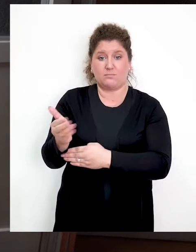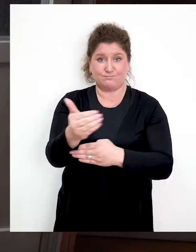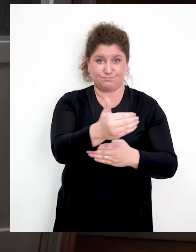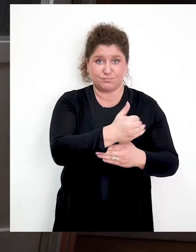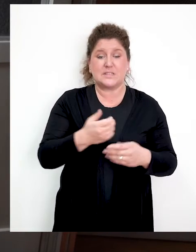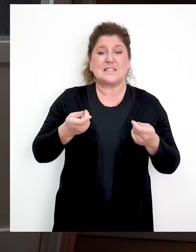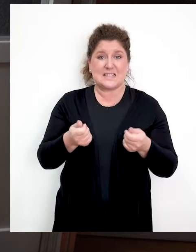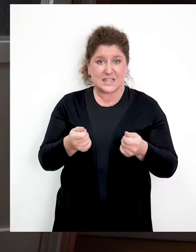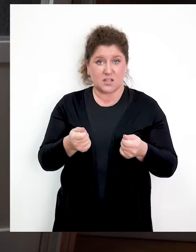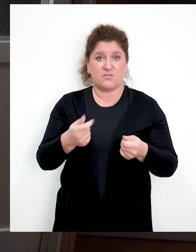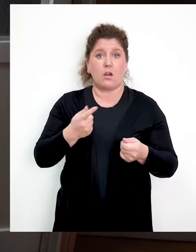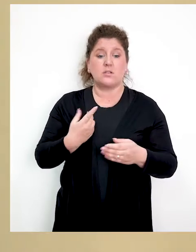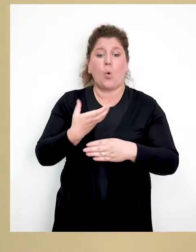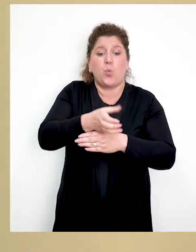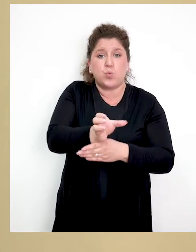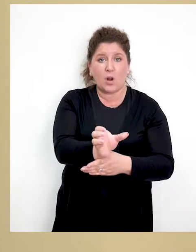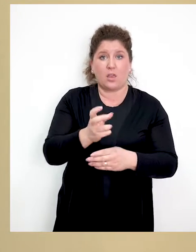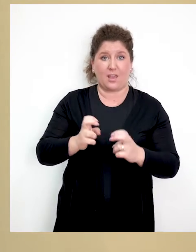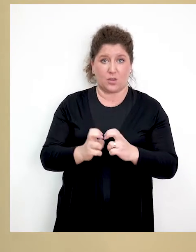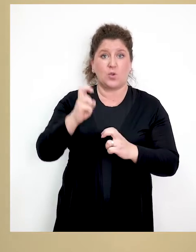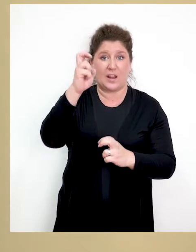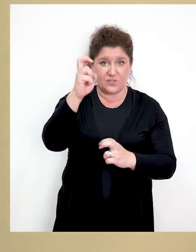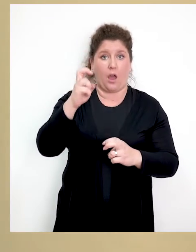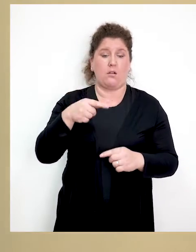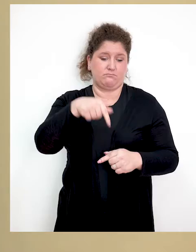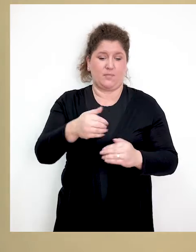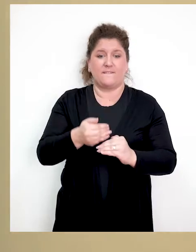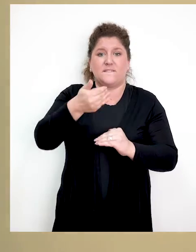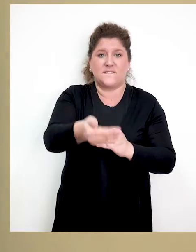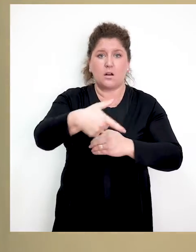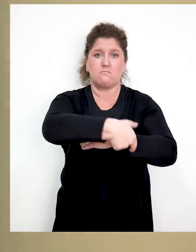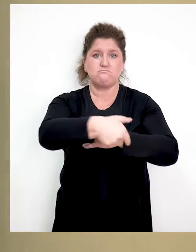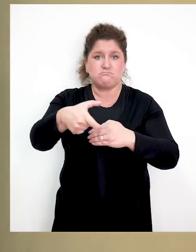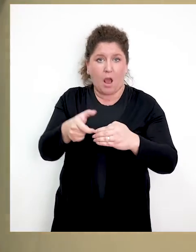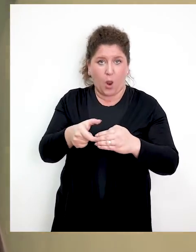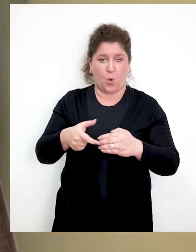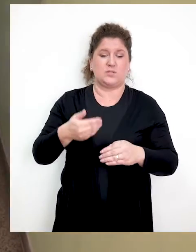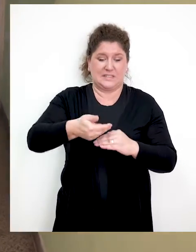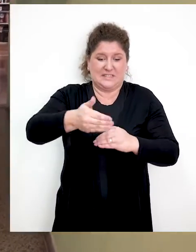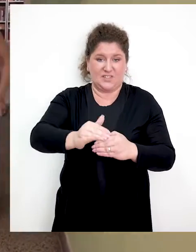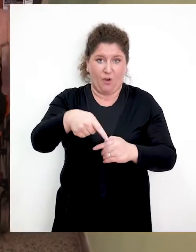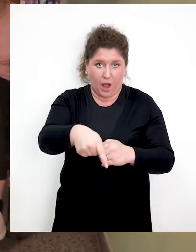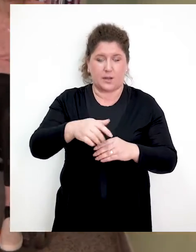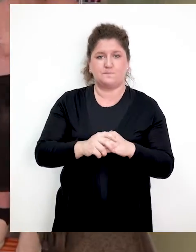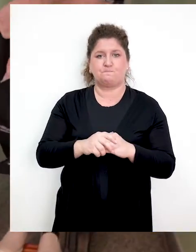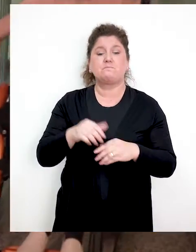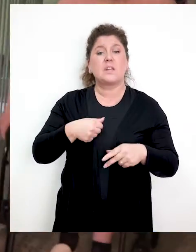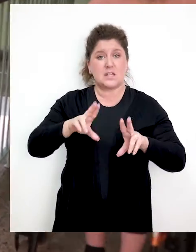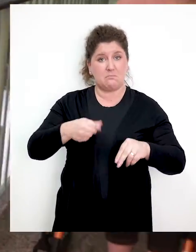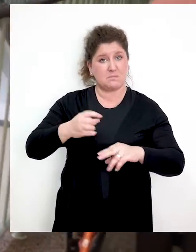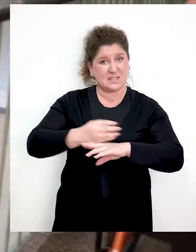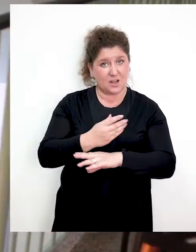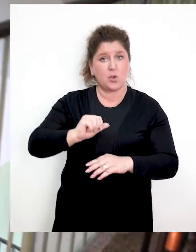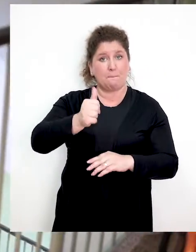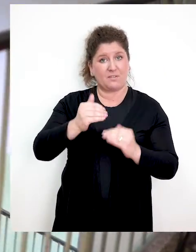ugradnju lifta ovdje na balkonu, znači sa vanjske strane. Imam sreću što sam na prvom katu, ispod mene nema nikoga, tako da vjerujem da